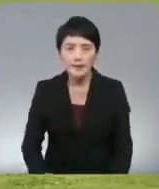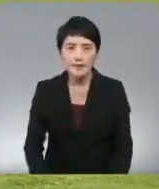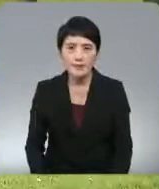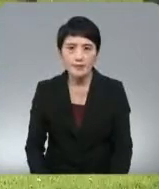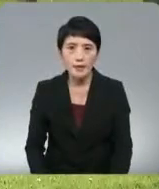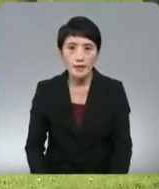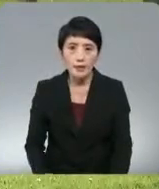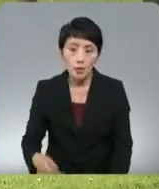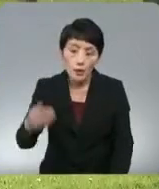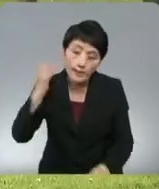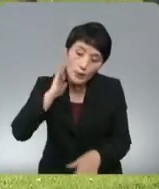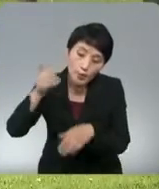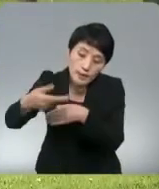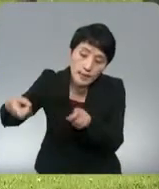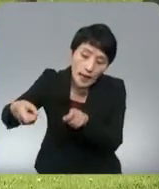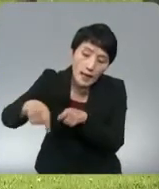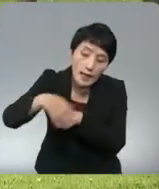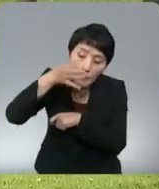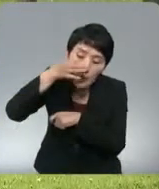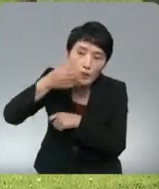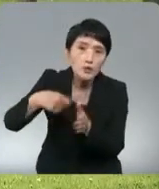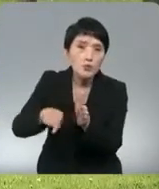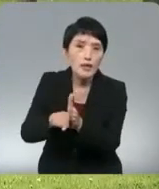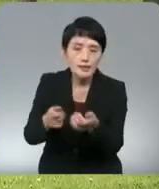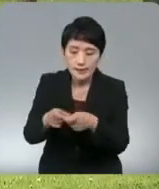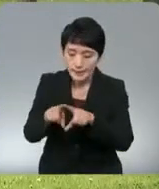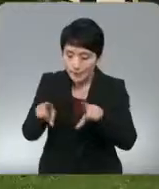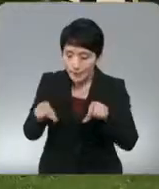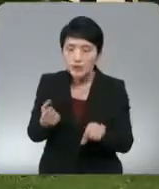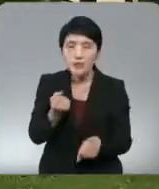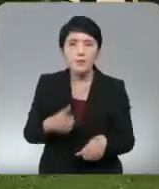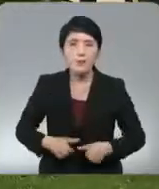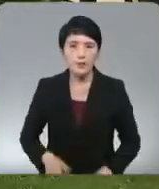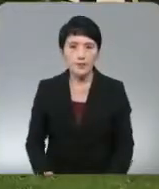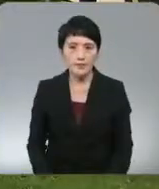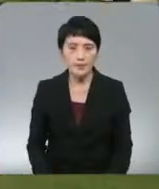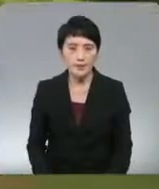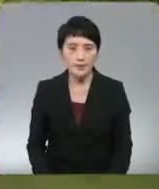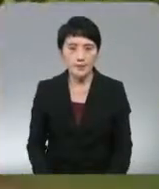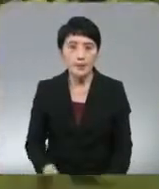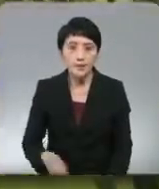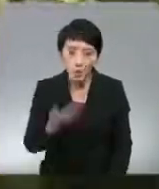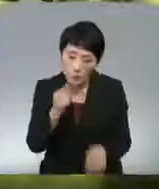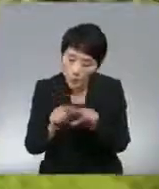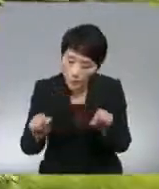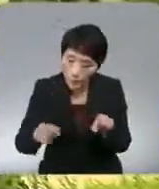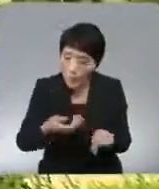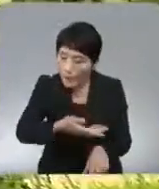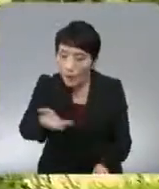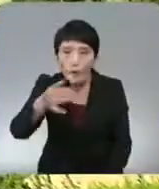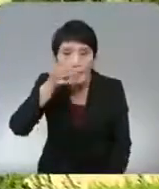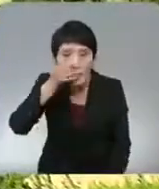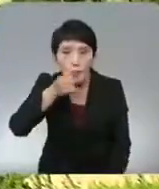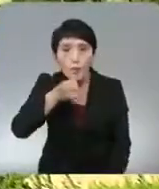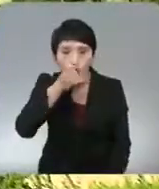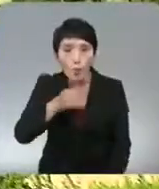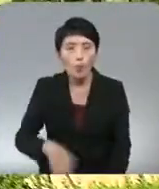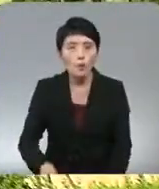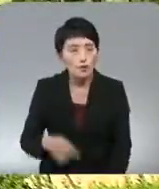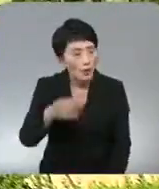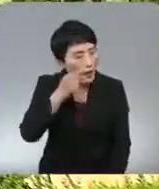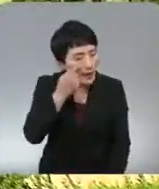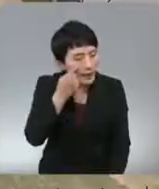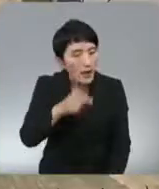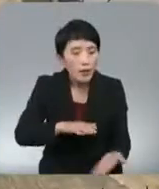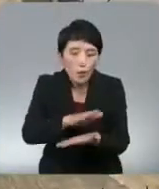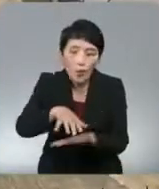dapat mendaftarkan diri melalui platform online never boleh tanggal 5 Jun 02.00 siang satu orang dapat mendaftar untuk maksimal enam orang dan pengunjung harus